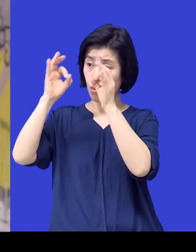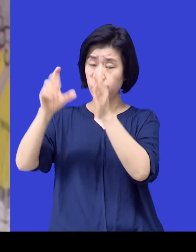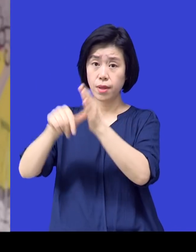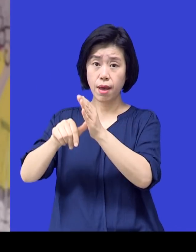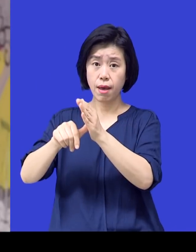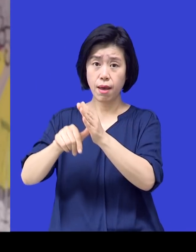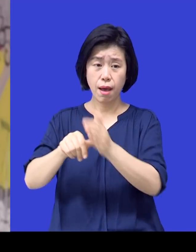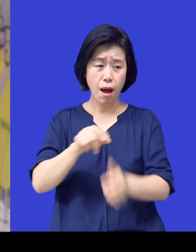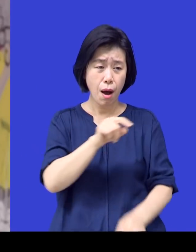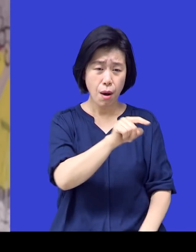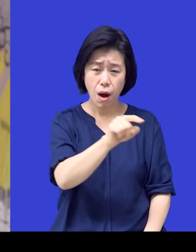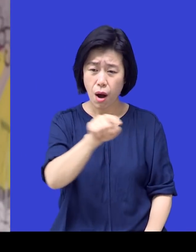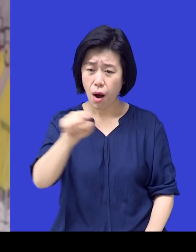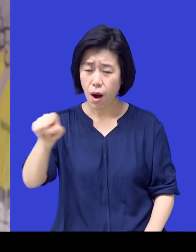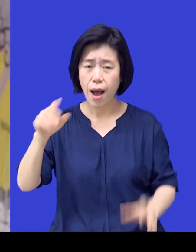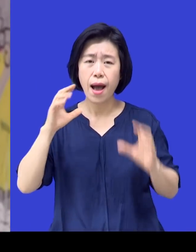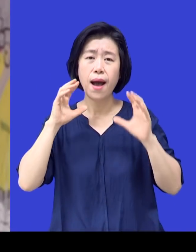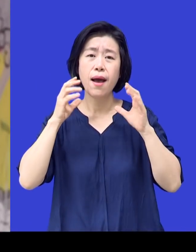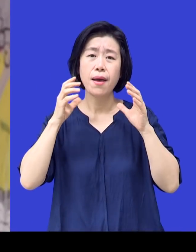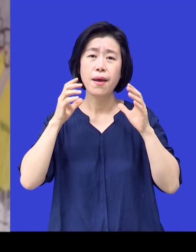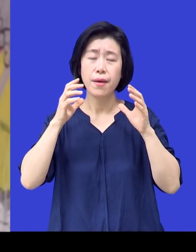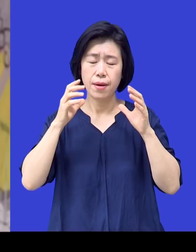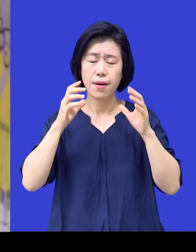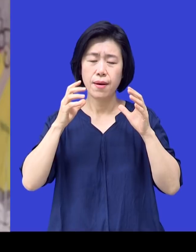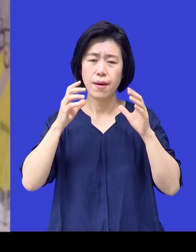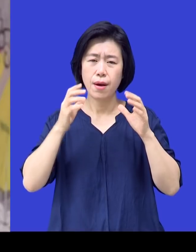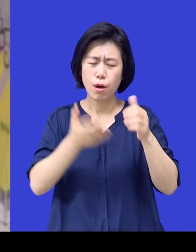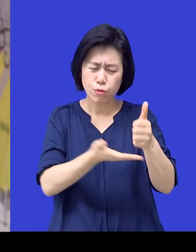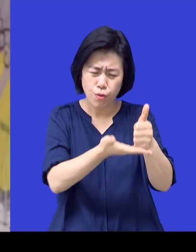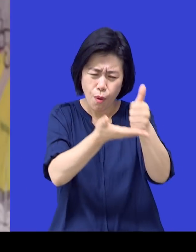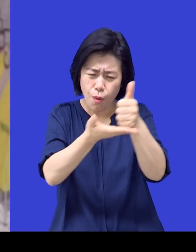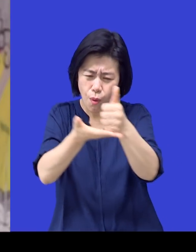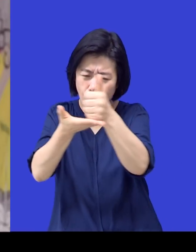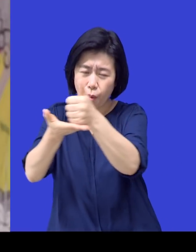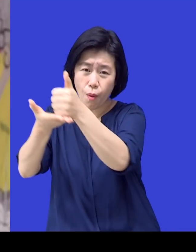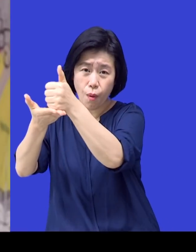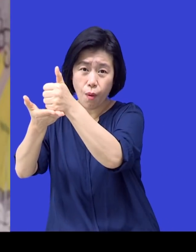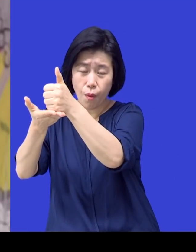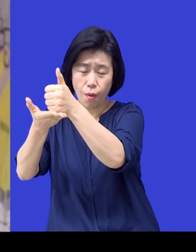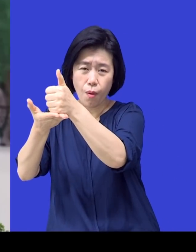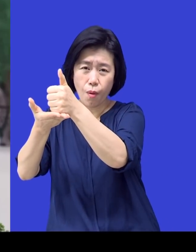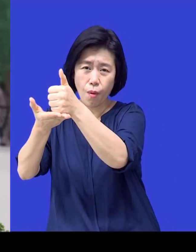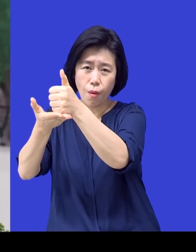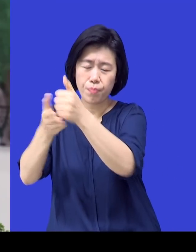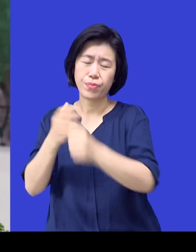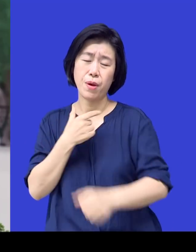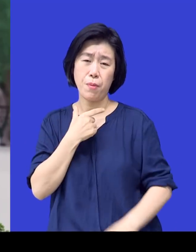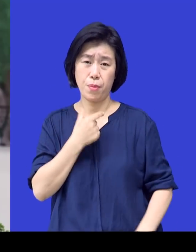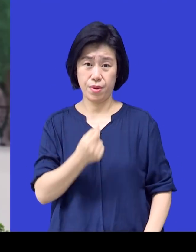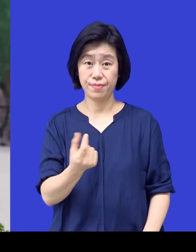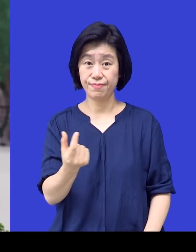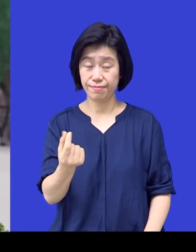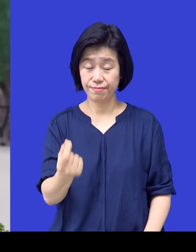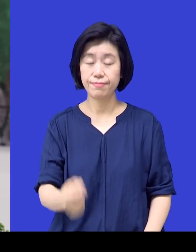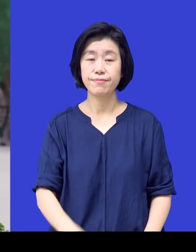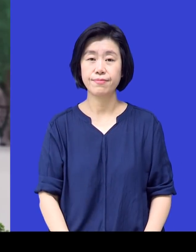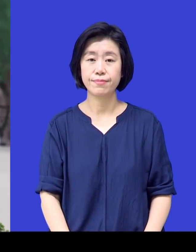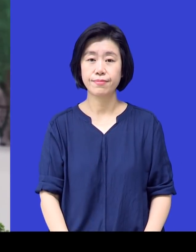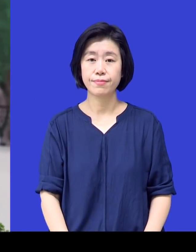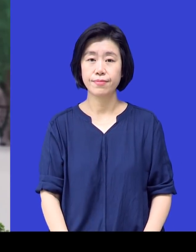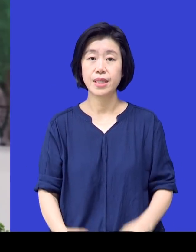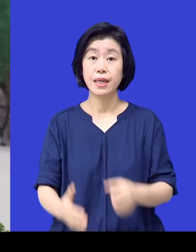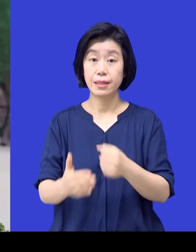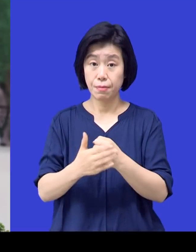대해서 늘 이 아이가 잘 되는 모습으로 존귀함을 갖기를 원할까. 그래서 그냥 그